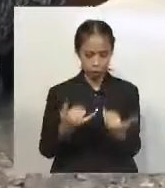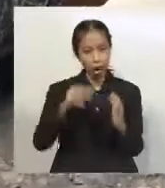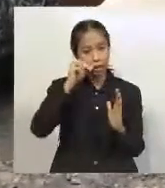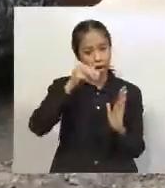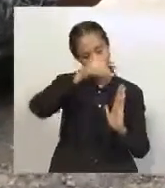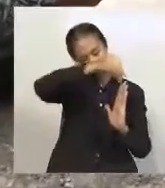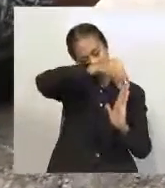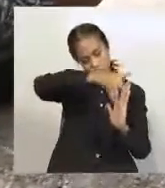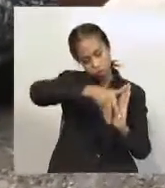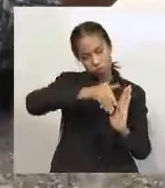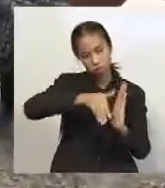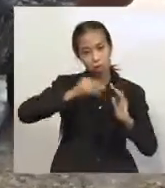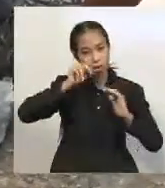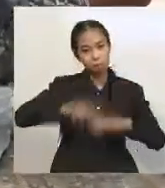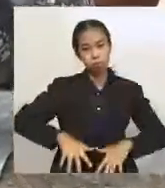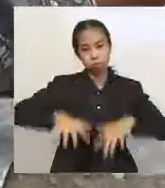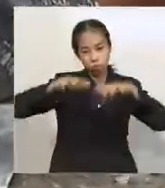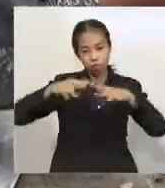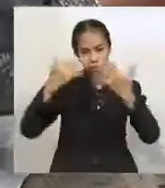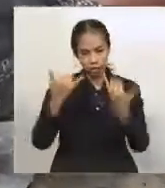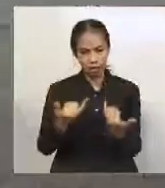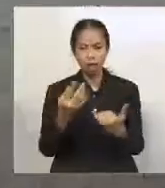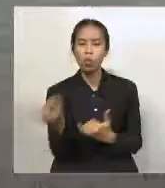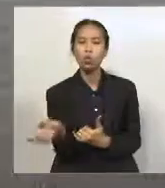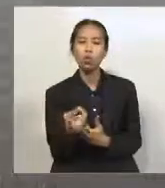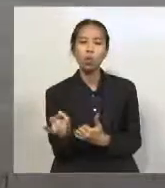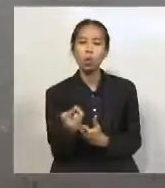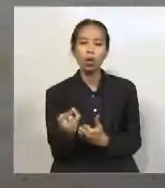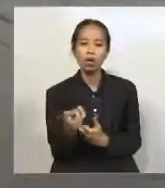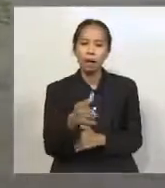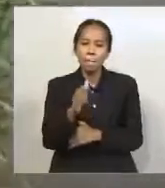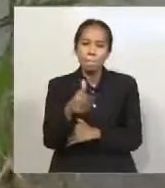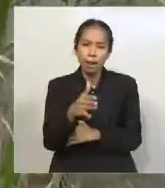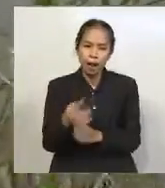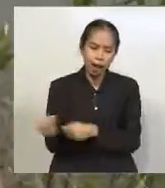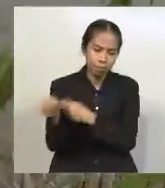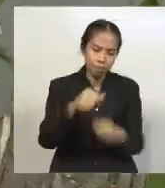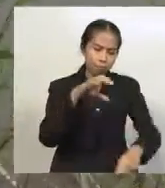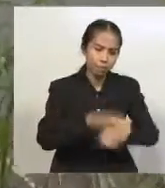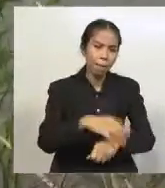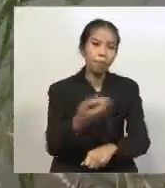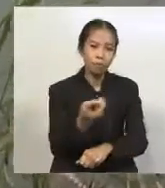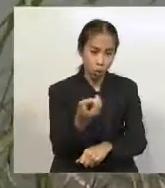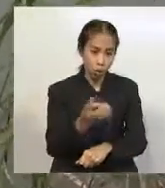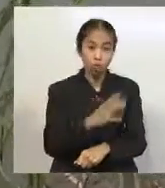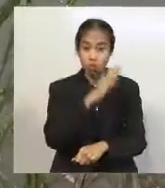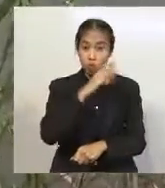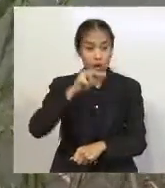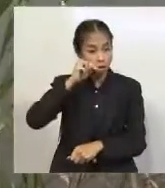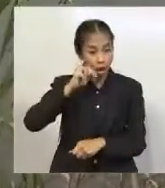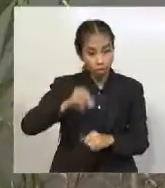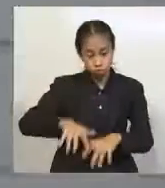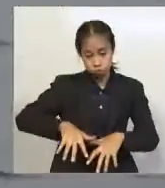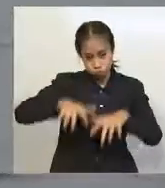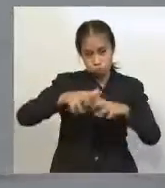ท่วมพื้นที่บางระกำโมเดลถือว่ายังอยู่ในเกณฑ์น้อยทำให้หาปลาได้น้อยตามไปด้วยหากน้ำมีมากกว่านี้จะมีปล